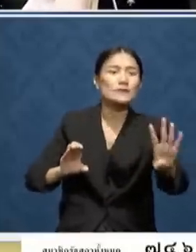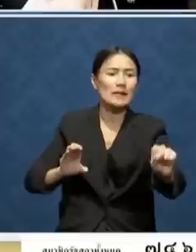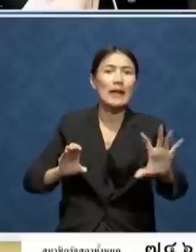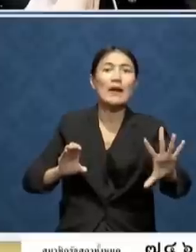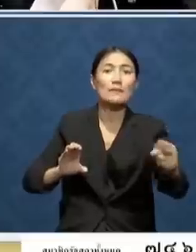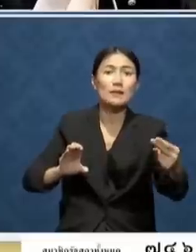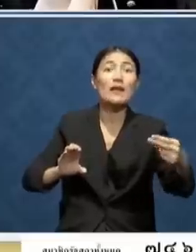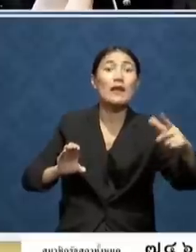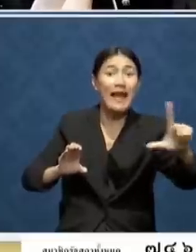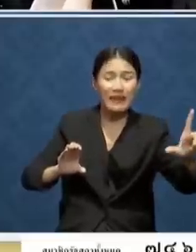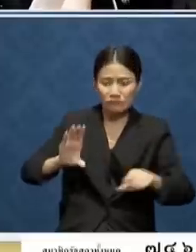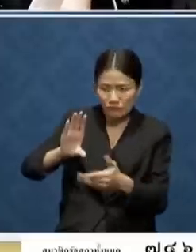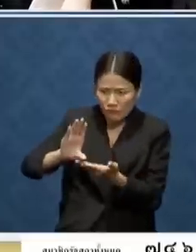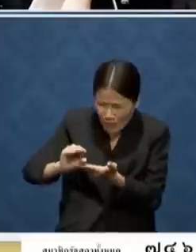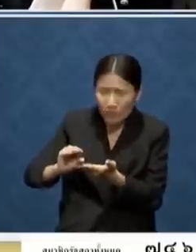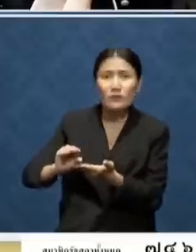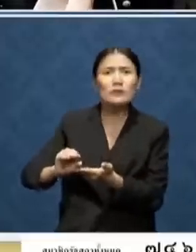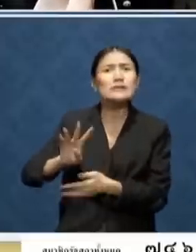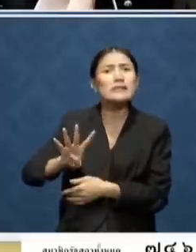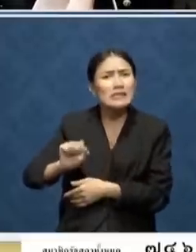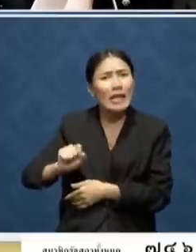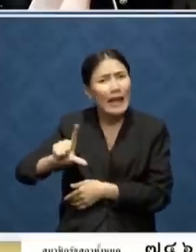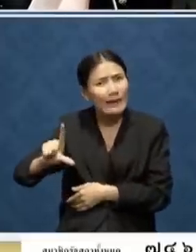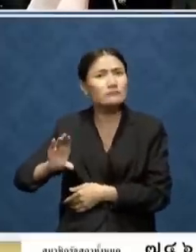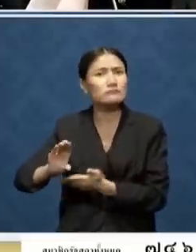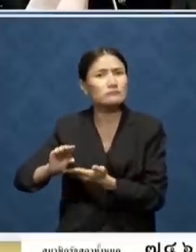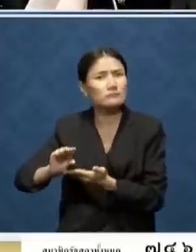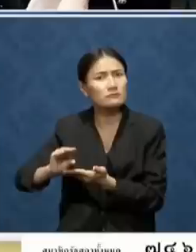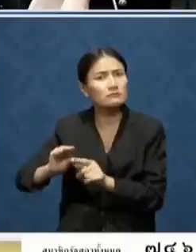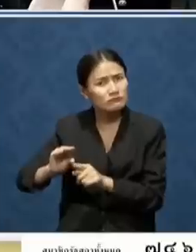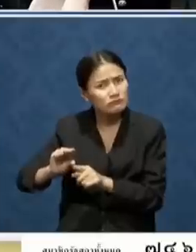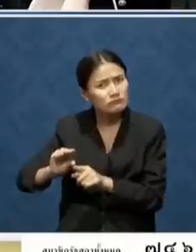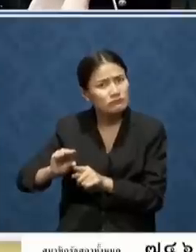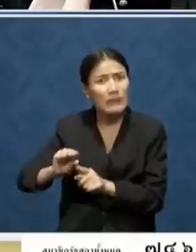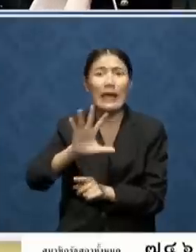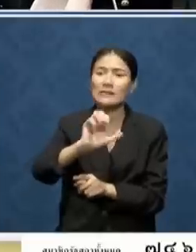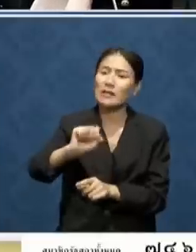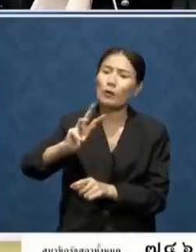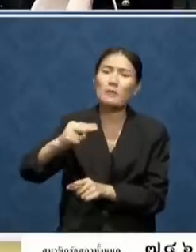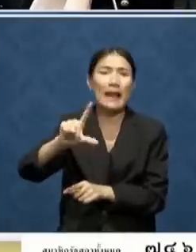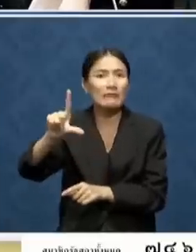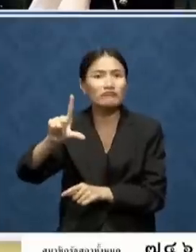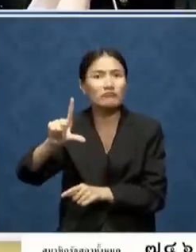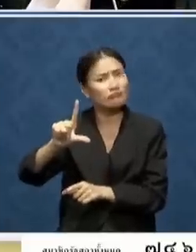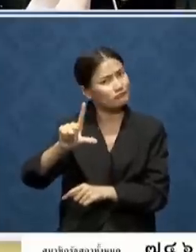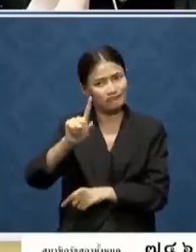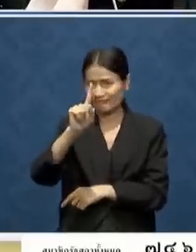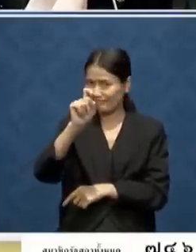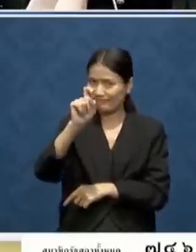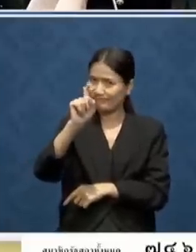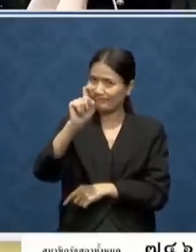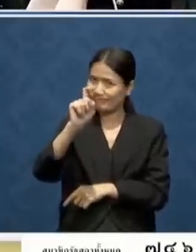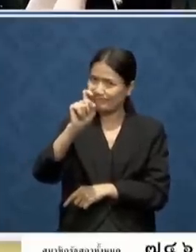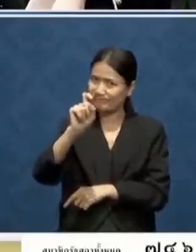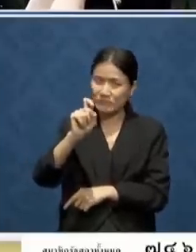บาทเหือใช้ได้จริงๆ400,000ล้านบาทค่ะซึ่งไม่ถึง 56,000ล้านแน่นอนนะคะแต่ถึงจะ